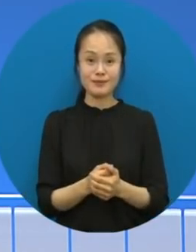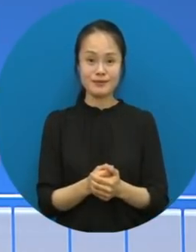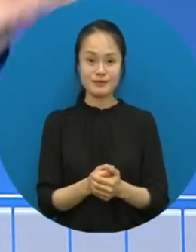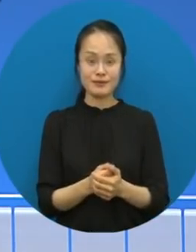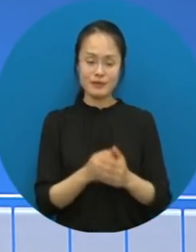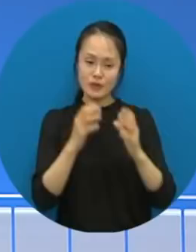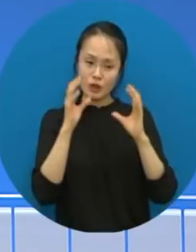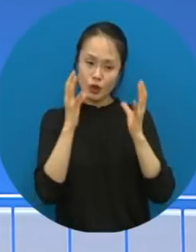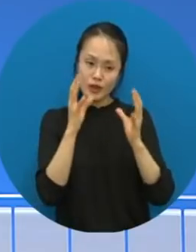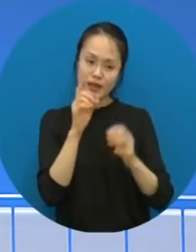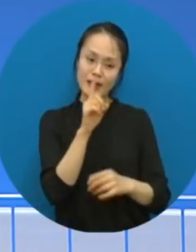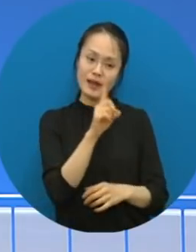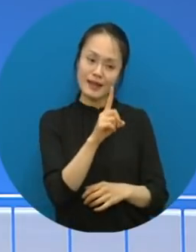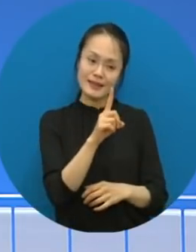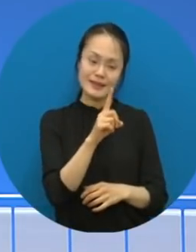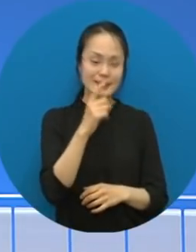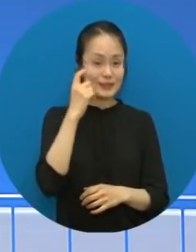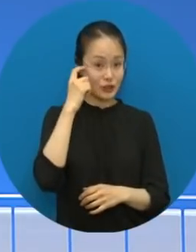한 점심.